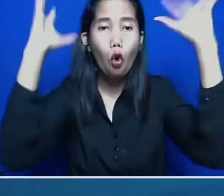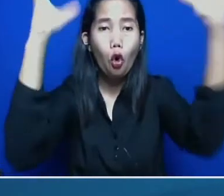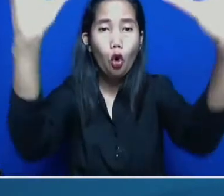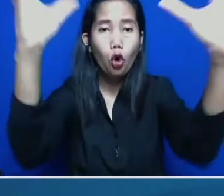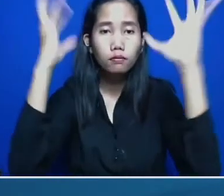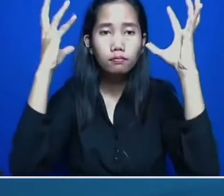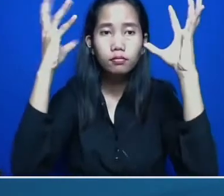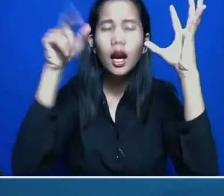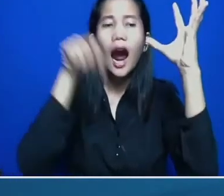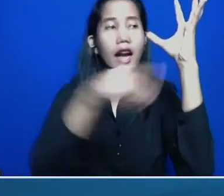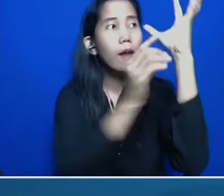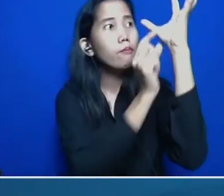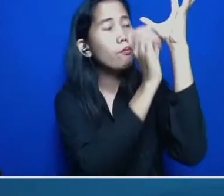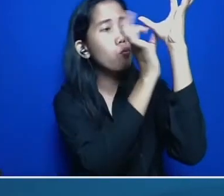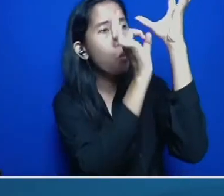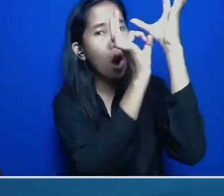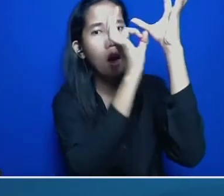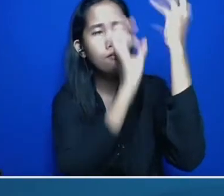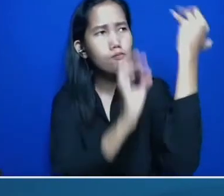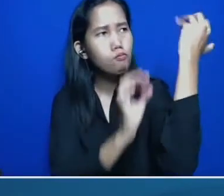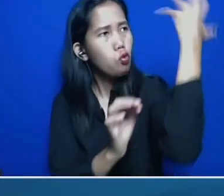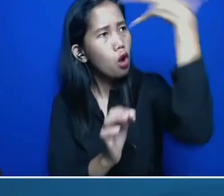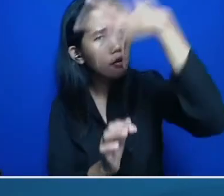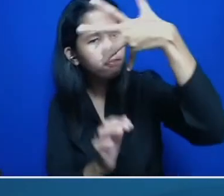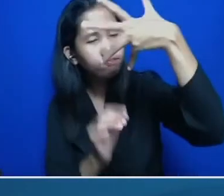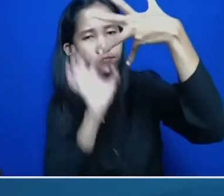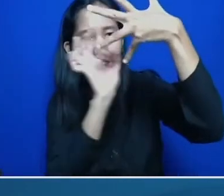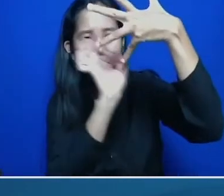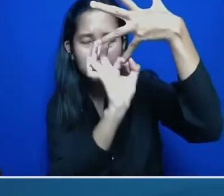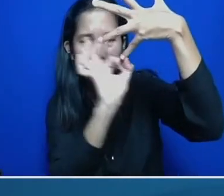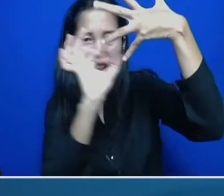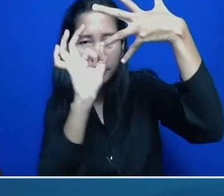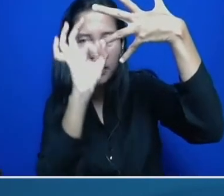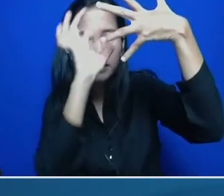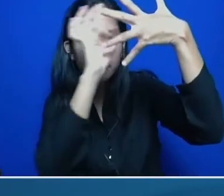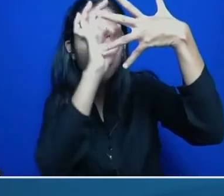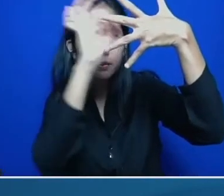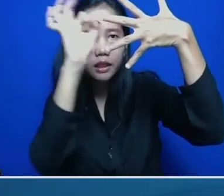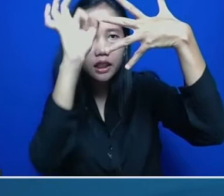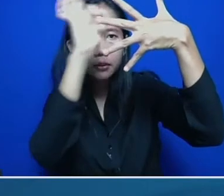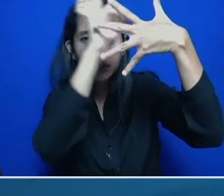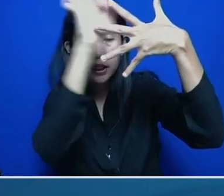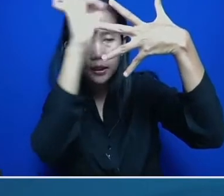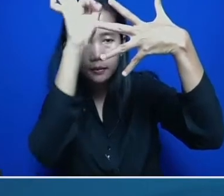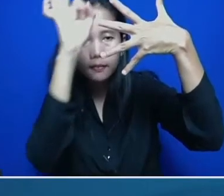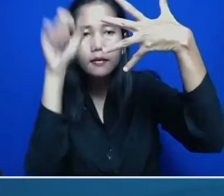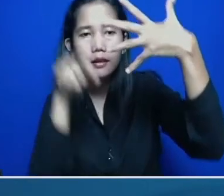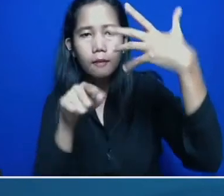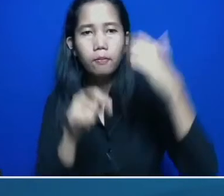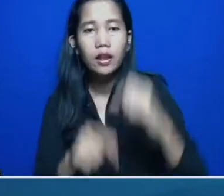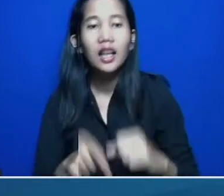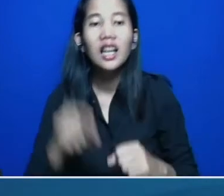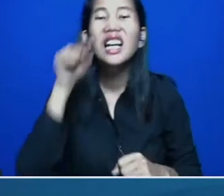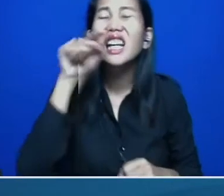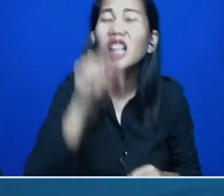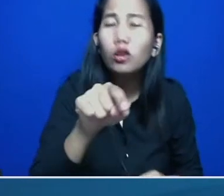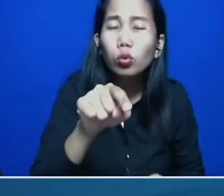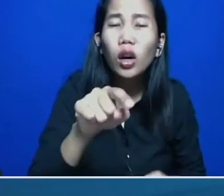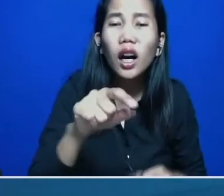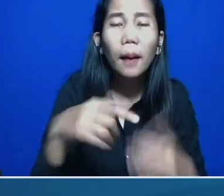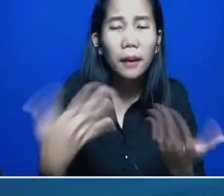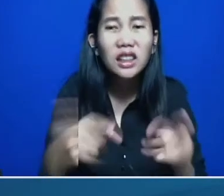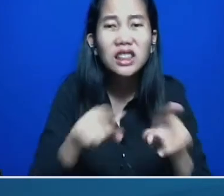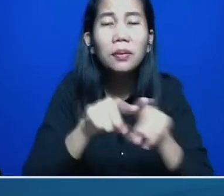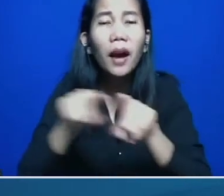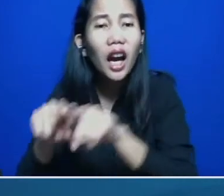berbiji itulah akan menjadi makananmu dasarnya pada mulanya makanan kelas